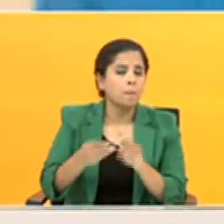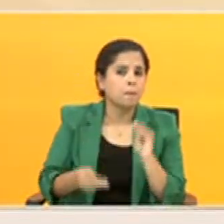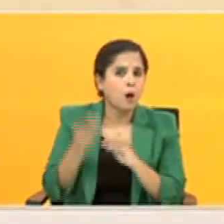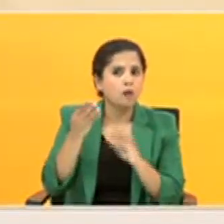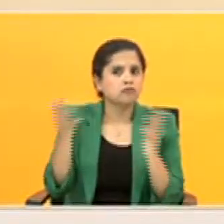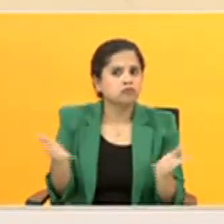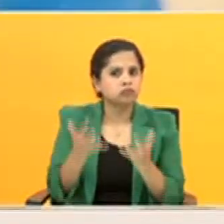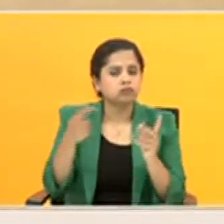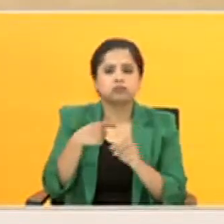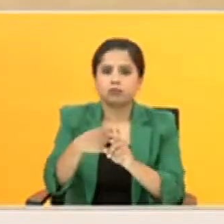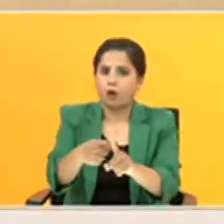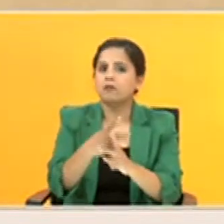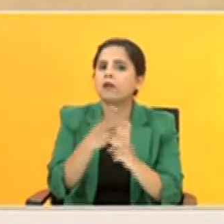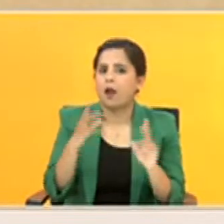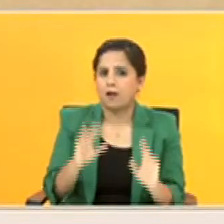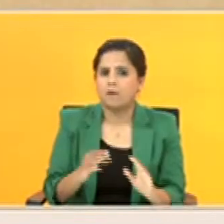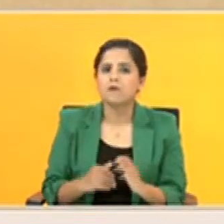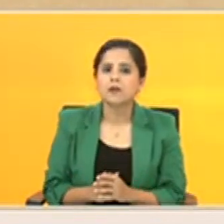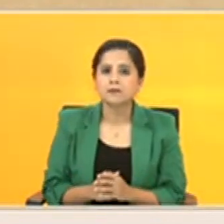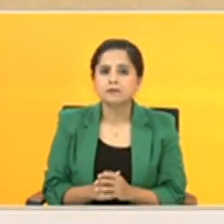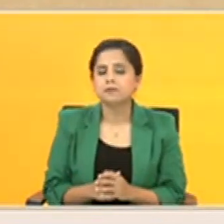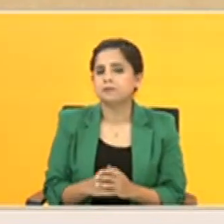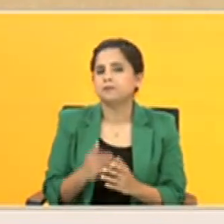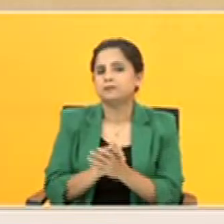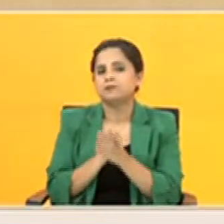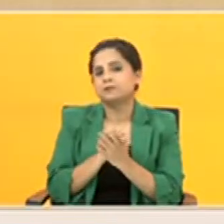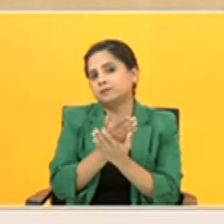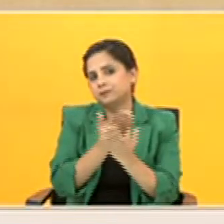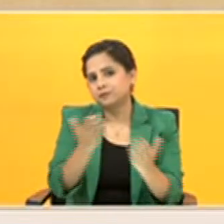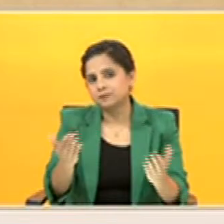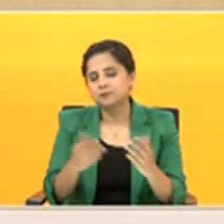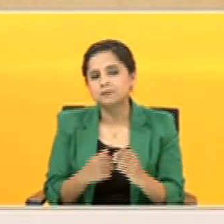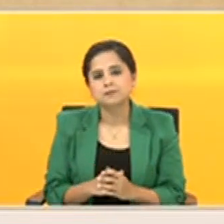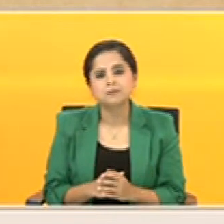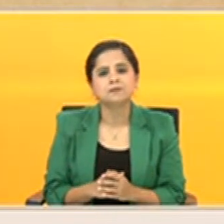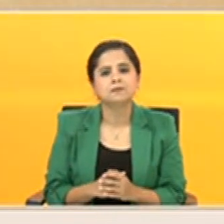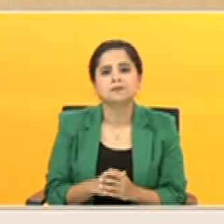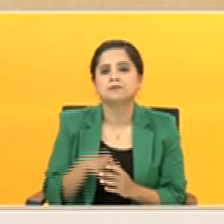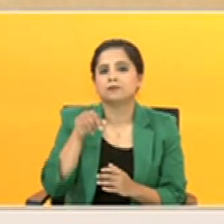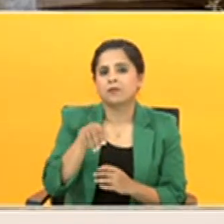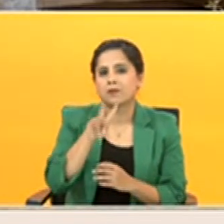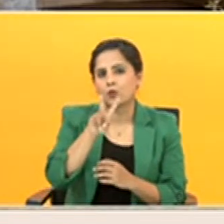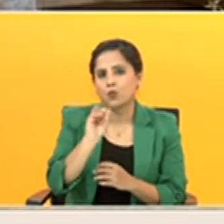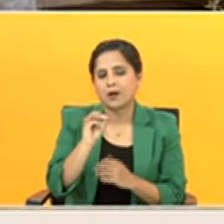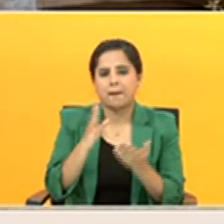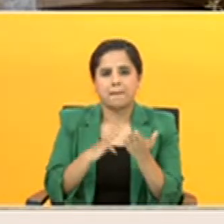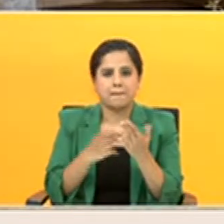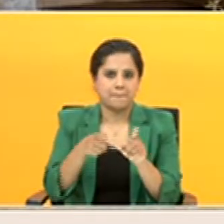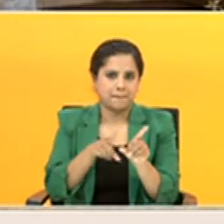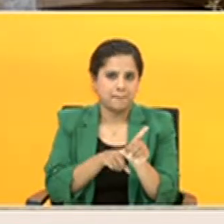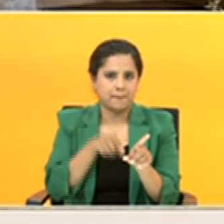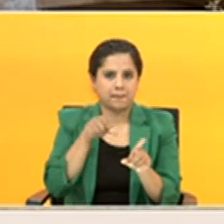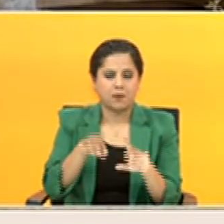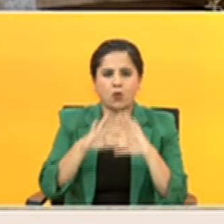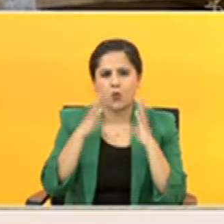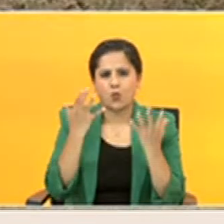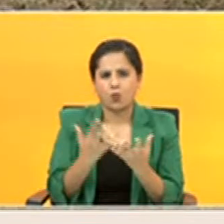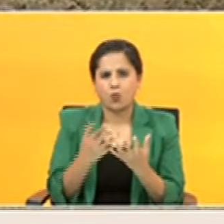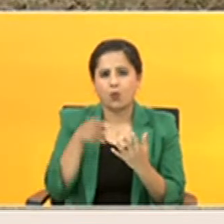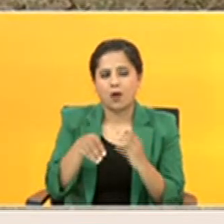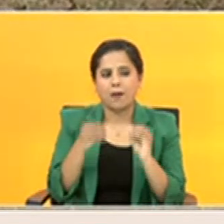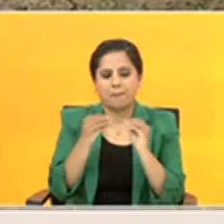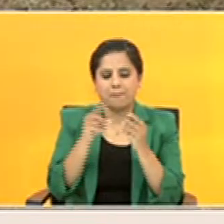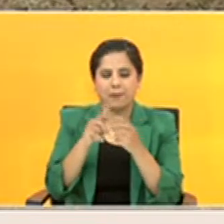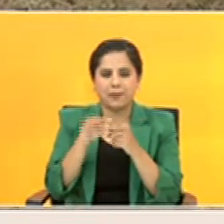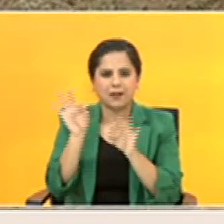संवारने वाले हैं। मेरे प्यारे देशवासियों, 20 मई को वर्ल्ड बी डे मनाया